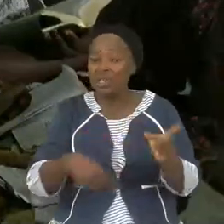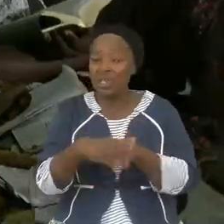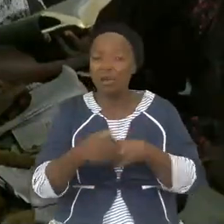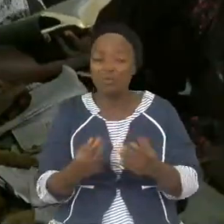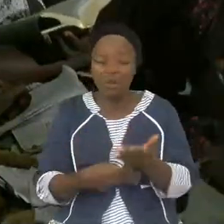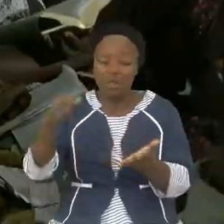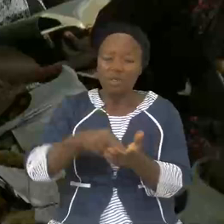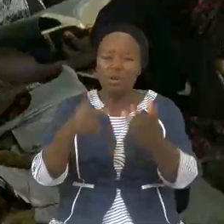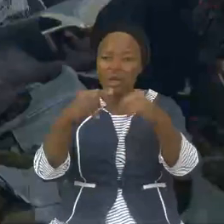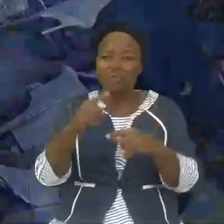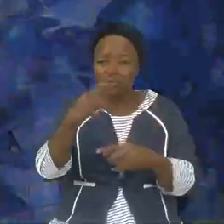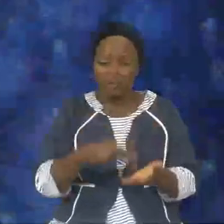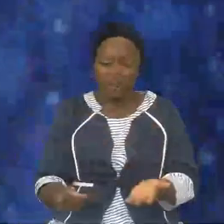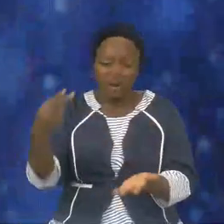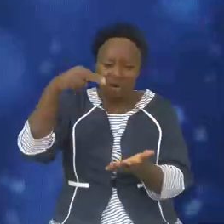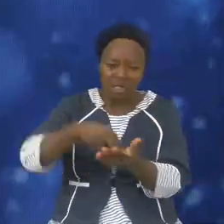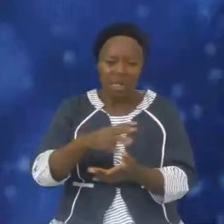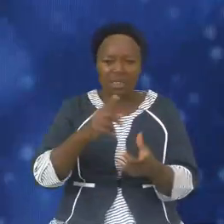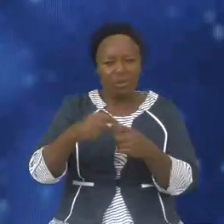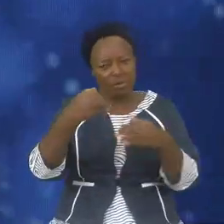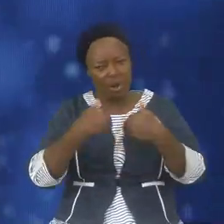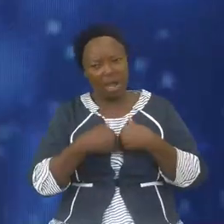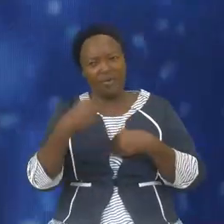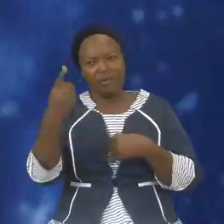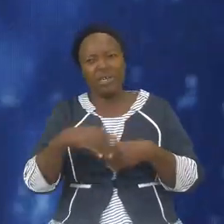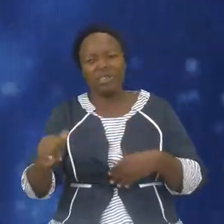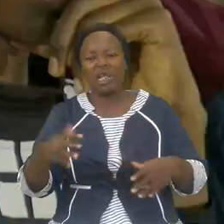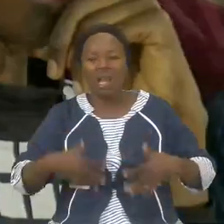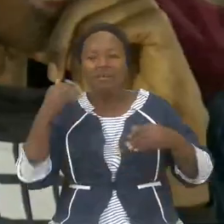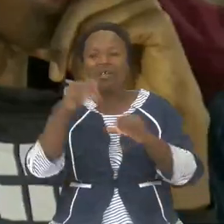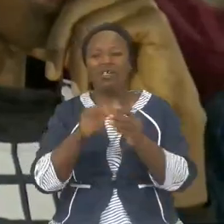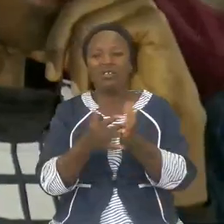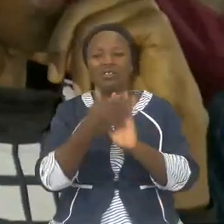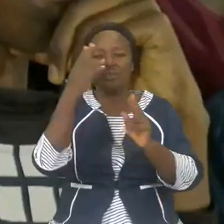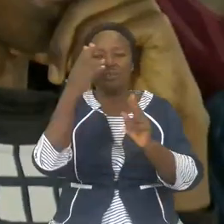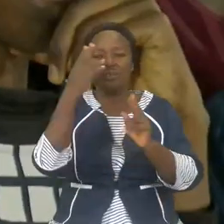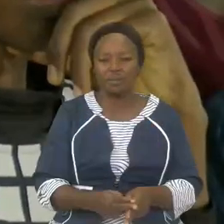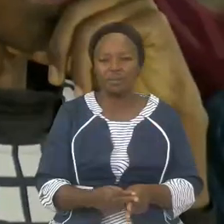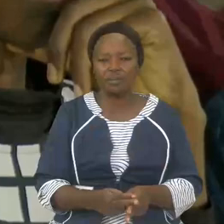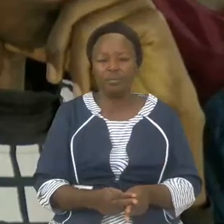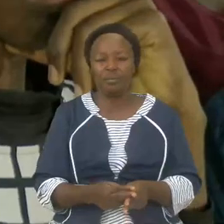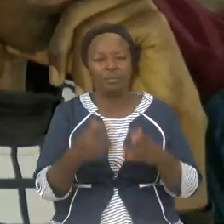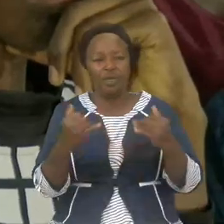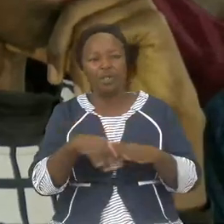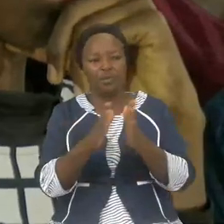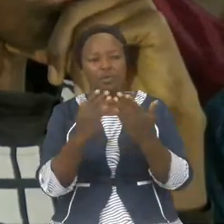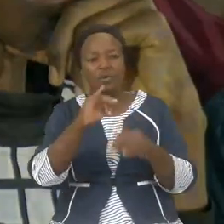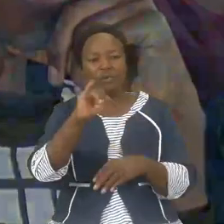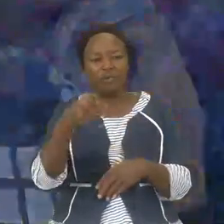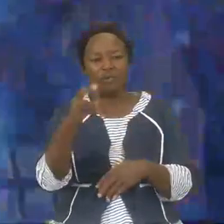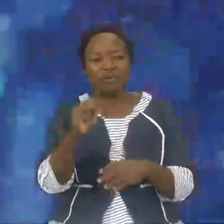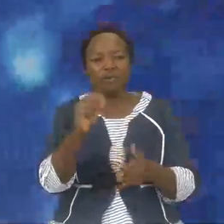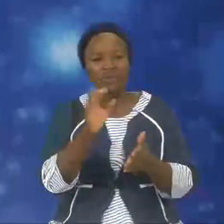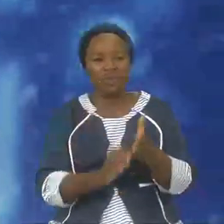au jour de la résurrection, que tu te réveilles, que tu ressuscites et que tu aies la vie éternelle au nom de